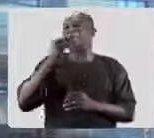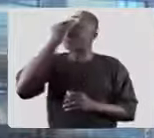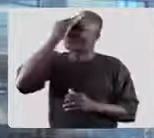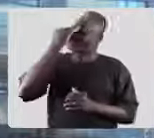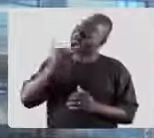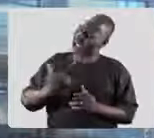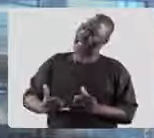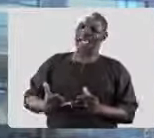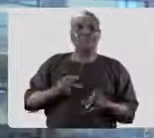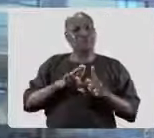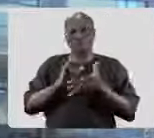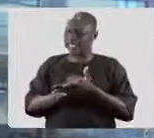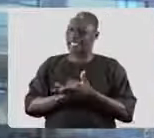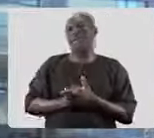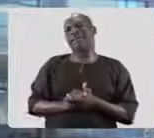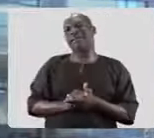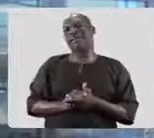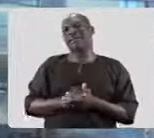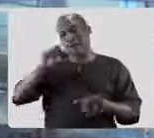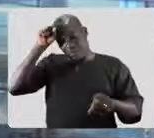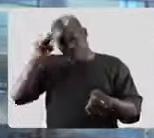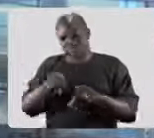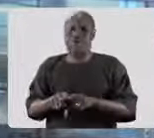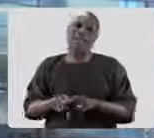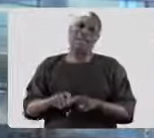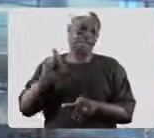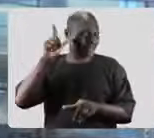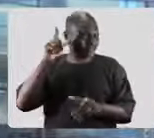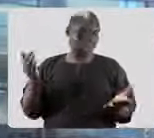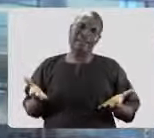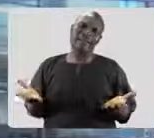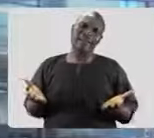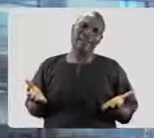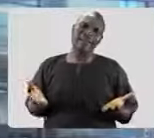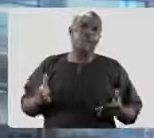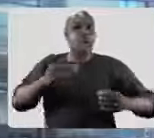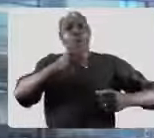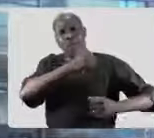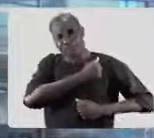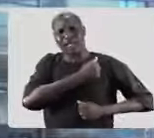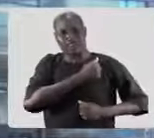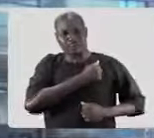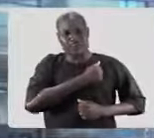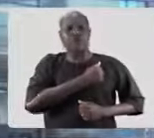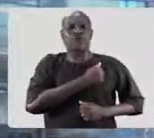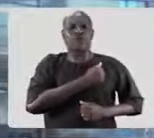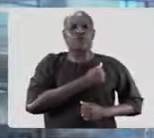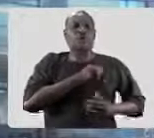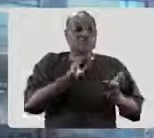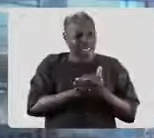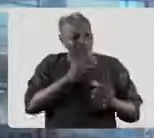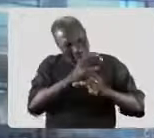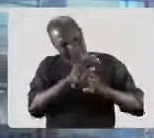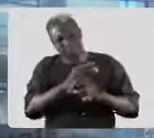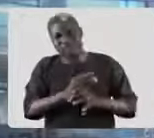Adai, eni yeye saa. Midafupa, utiye mei. apostle for a woman, a shirt, Sally, my name, I